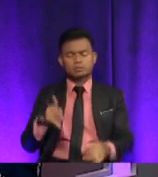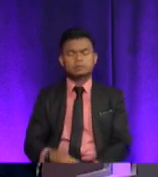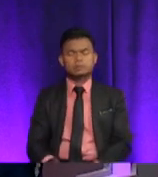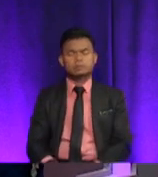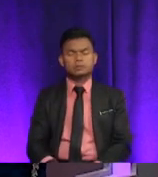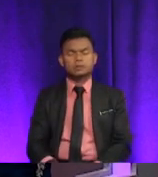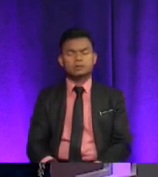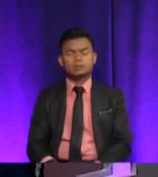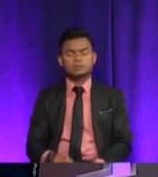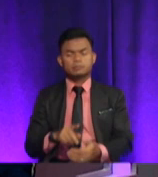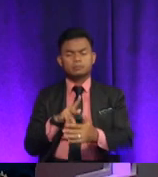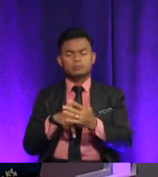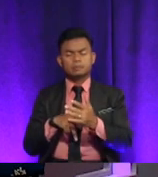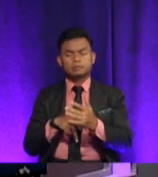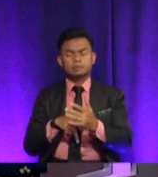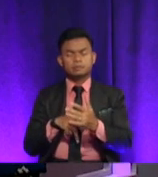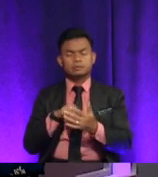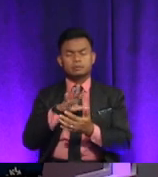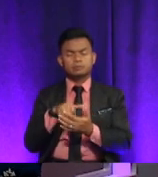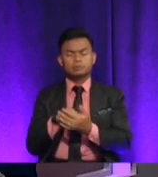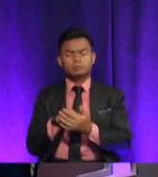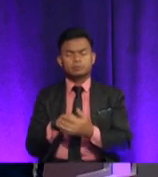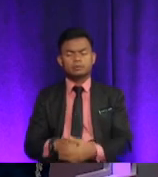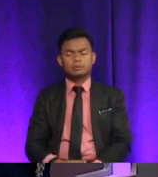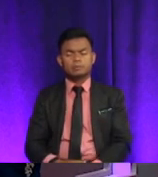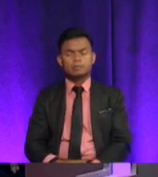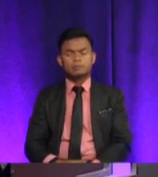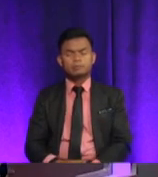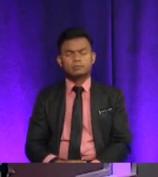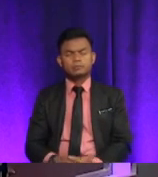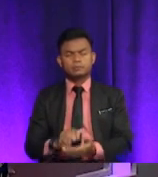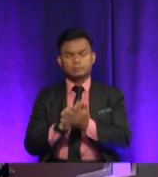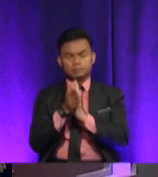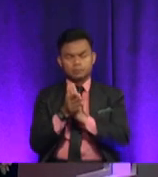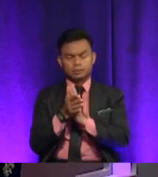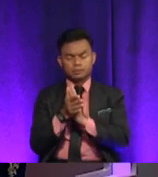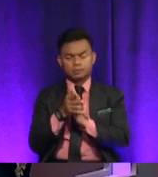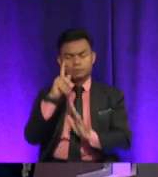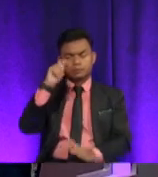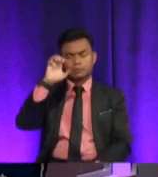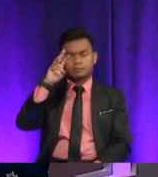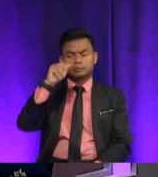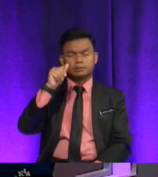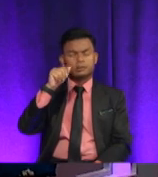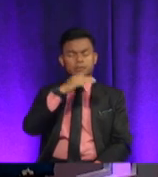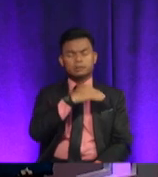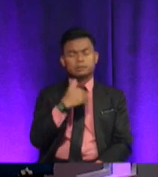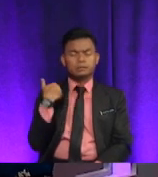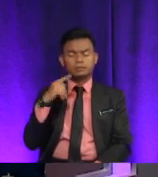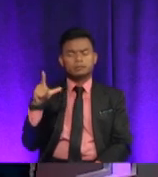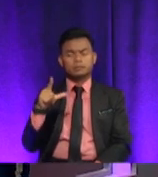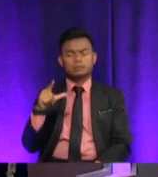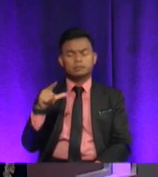semuanya oke apa itu tema Oke jadi tema ini merupakan gagasan pemikiran utama Oke gagasan